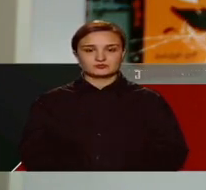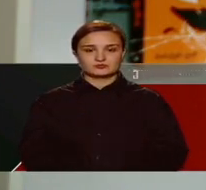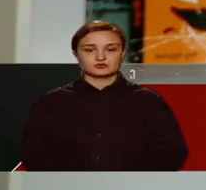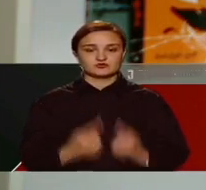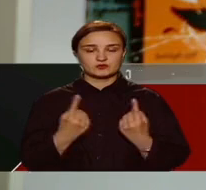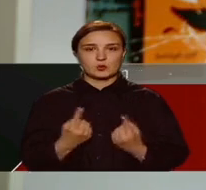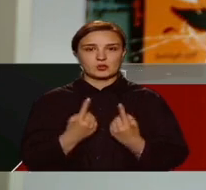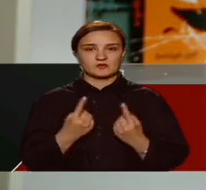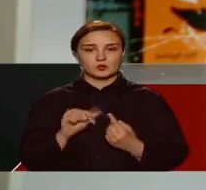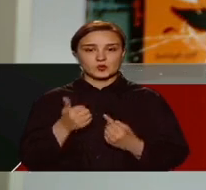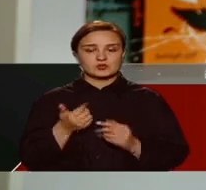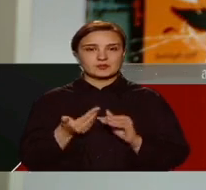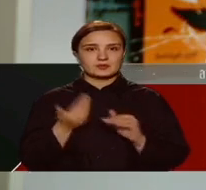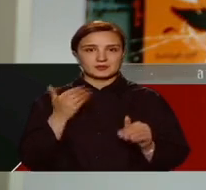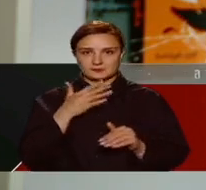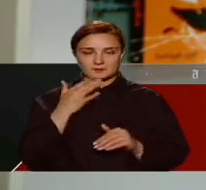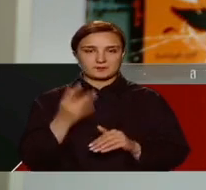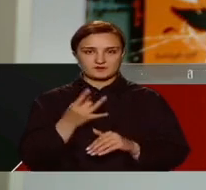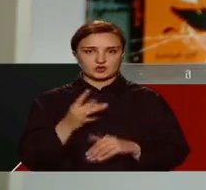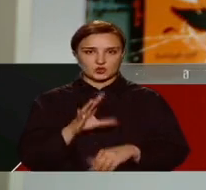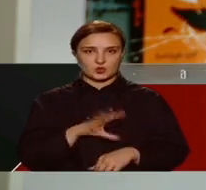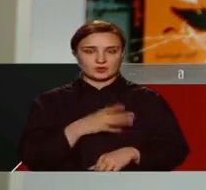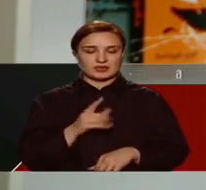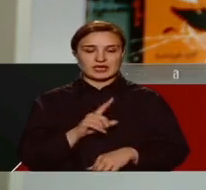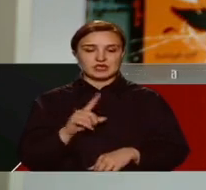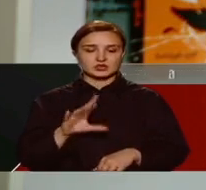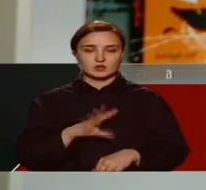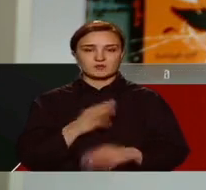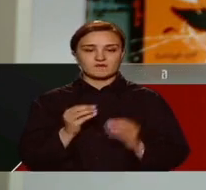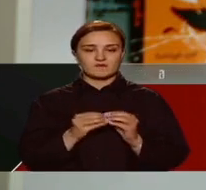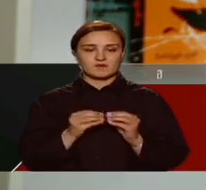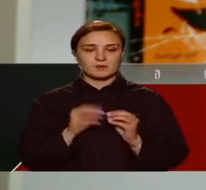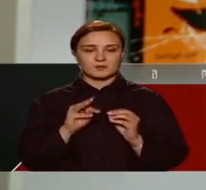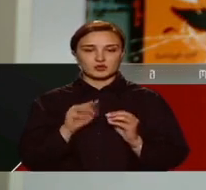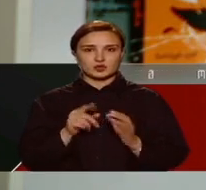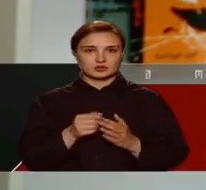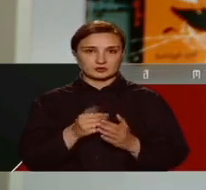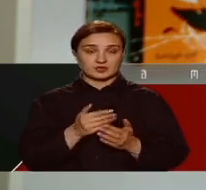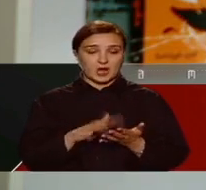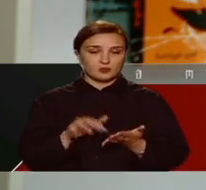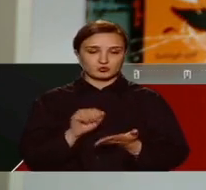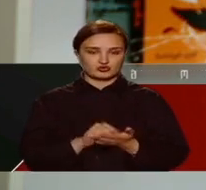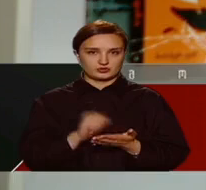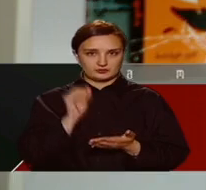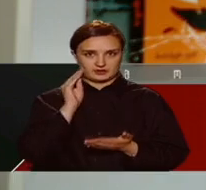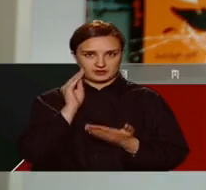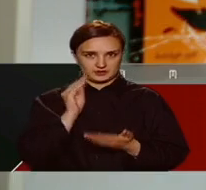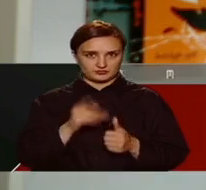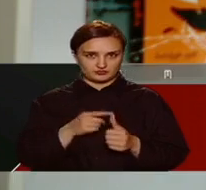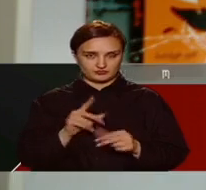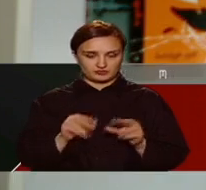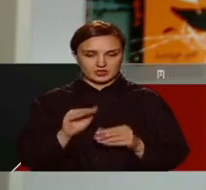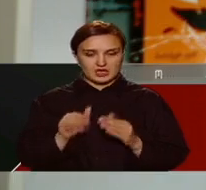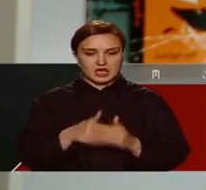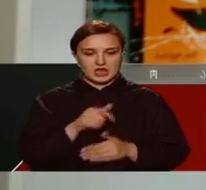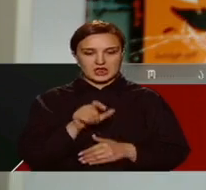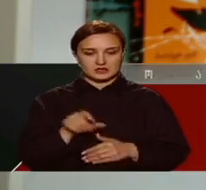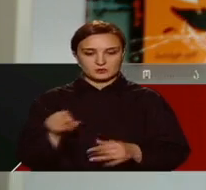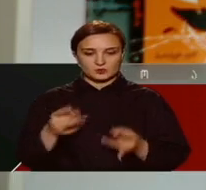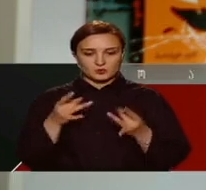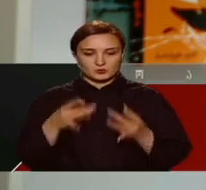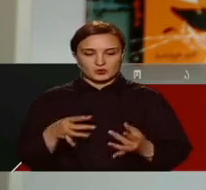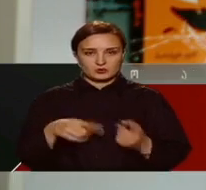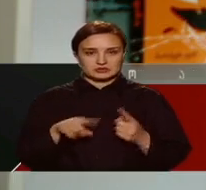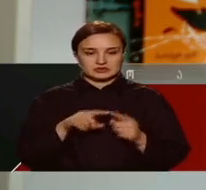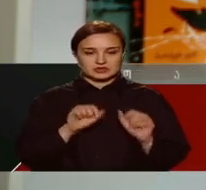ჩვეულებრივს ხდი, როგორც მანამდე ბევრჯერ ყოფილა, რაღაცა ყოფილა, ისევ იგივე მეთოდებით იხწი ამას და აფუჭებ ამ იდეას. Და ახალ ადამიანებს უბრალოდ ფიზიკურად